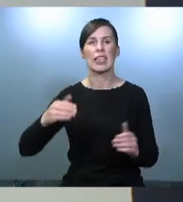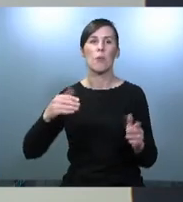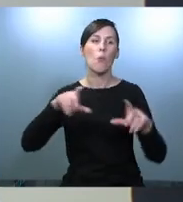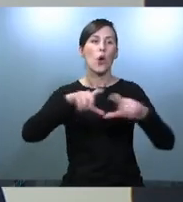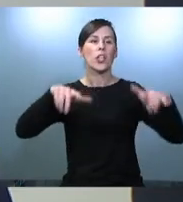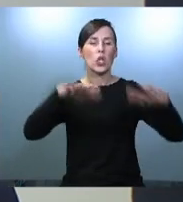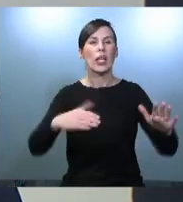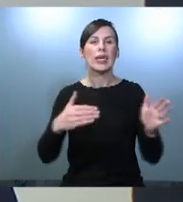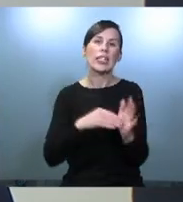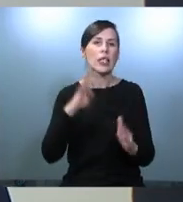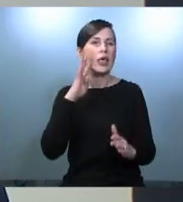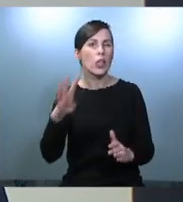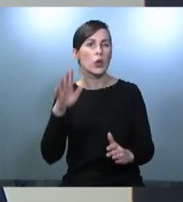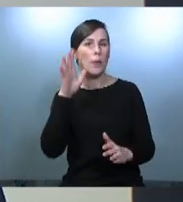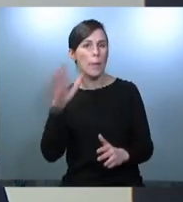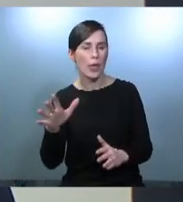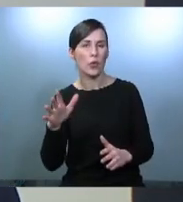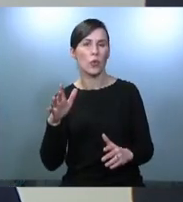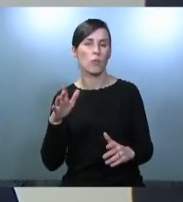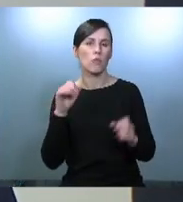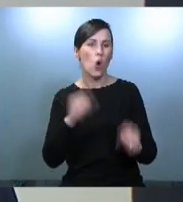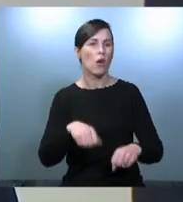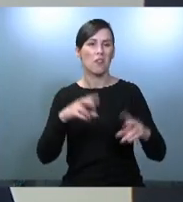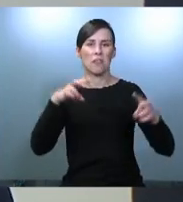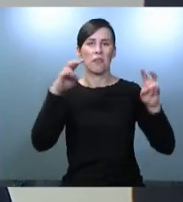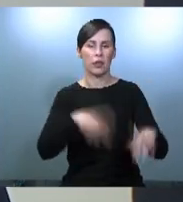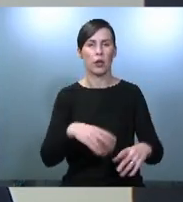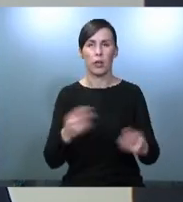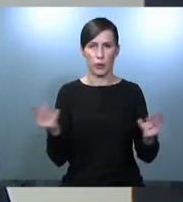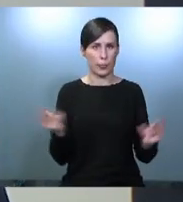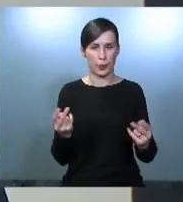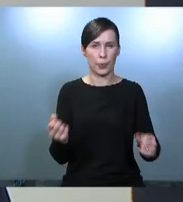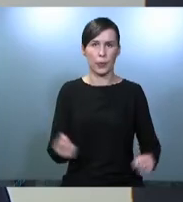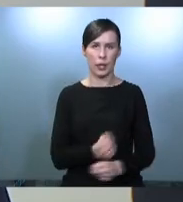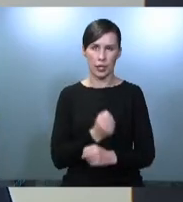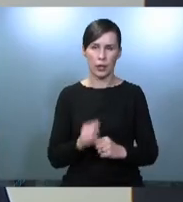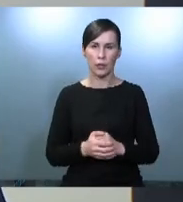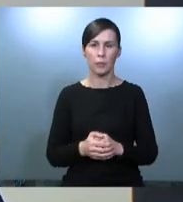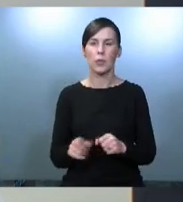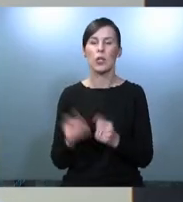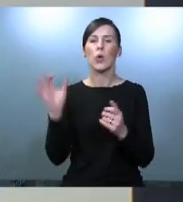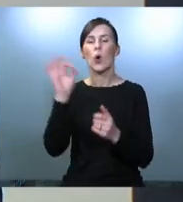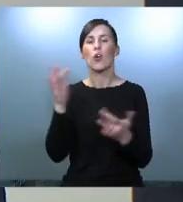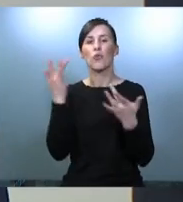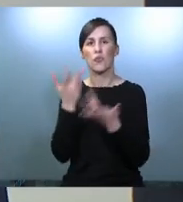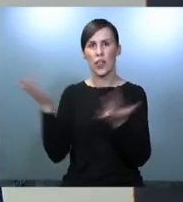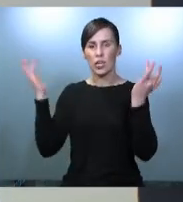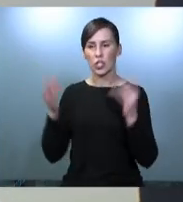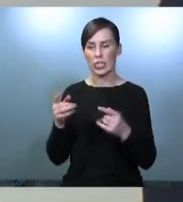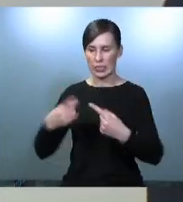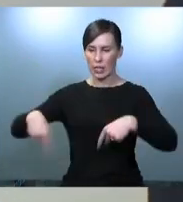reikalinga. Paruošti programą ir ją įgyvendinti dėl mokytojų, dėl viso viešojo sektoriaus darbo kokybės, darbo